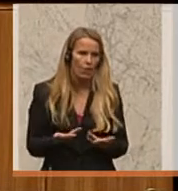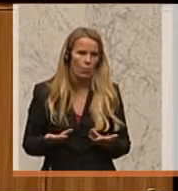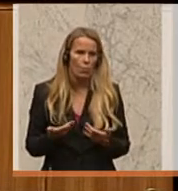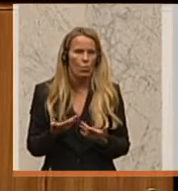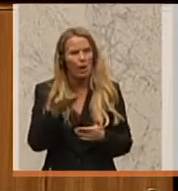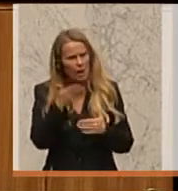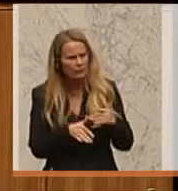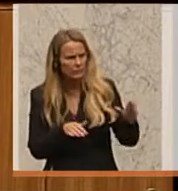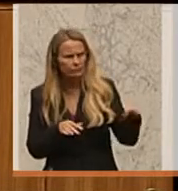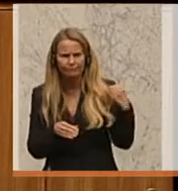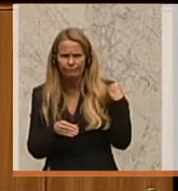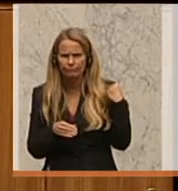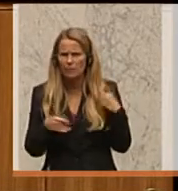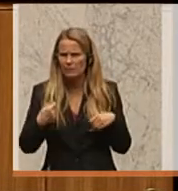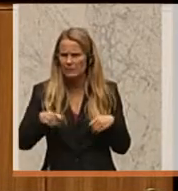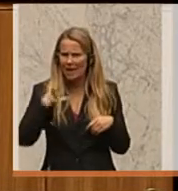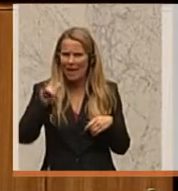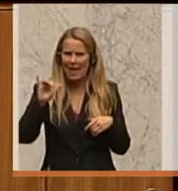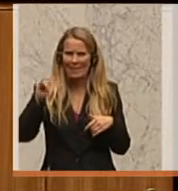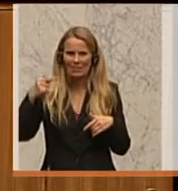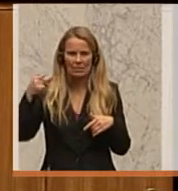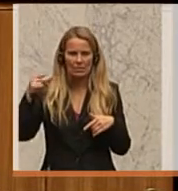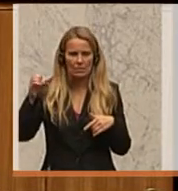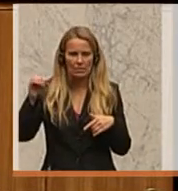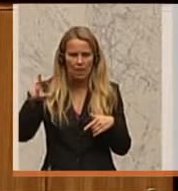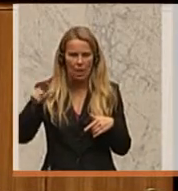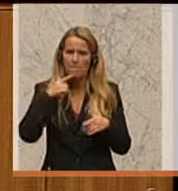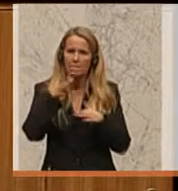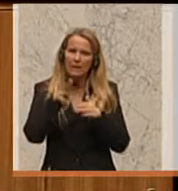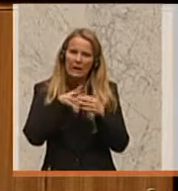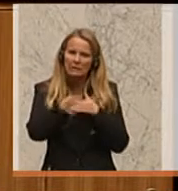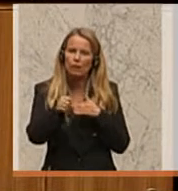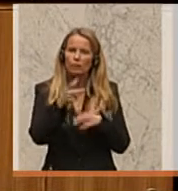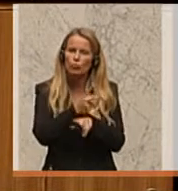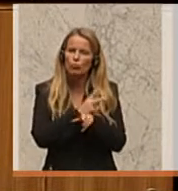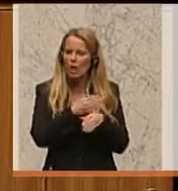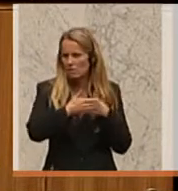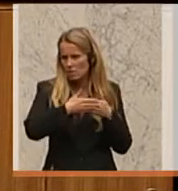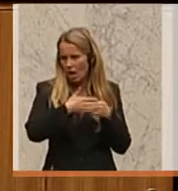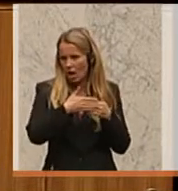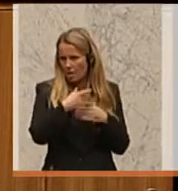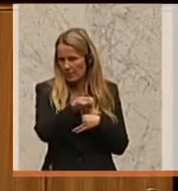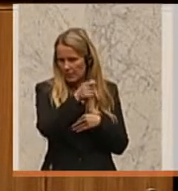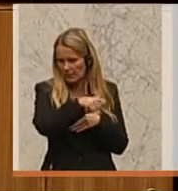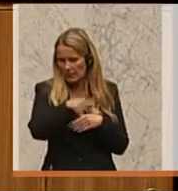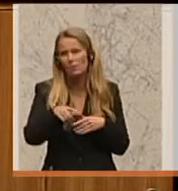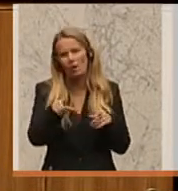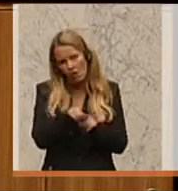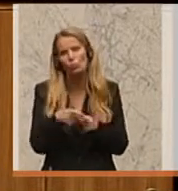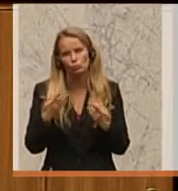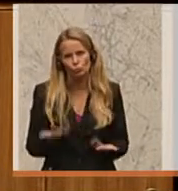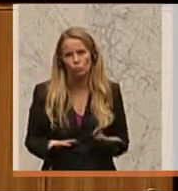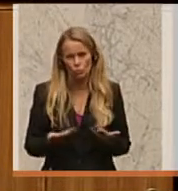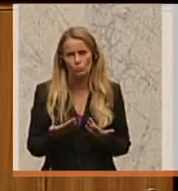Hinweis von Präsident Leitl in Richtung mehr Transparenz bei staatsnahen Betrieben ist ein eben solches, wo ich glaube, dass es